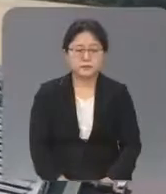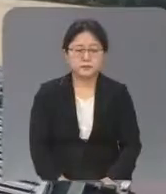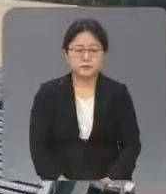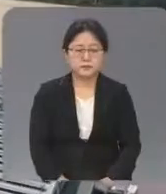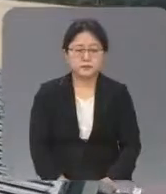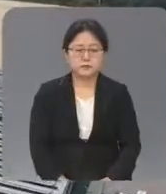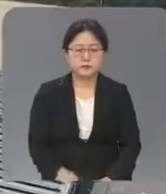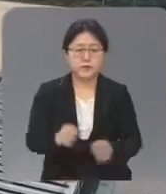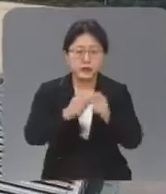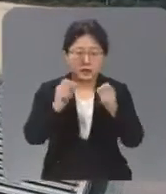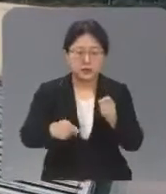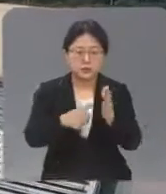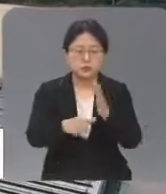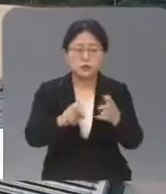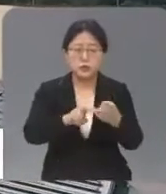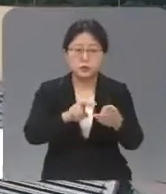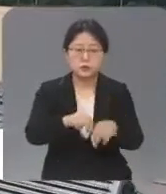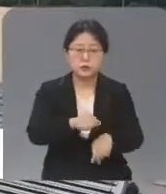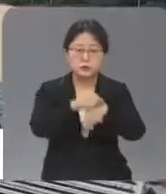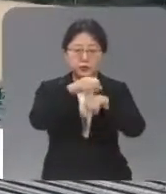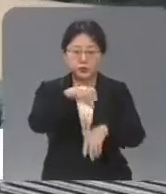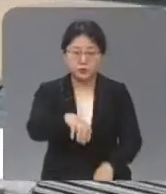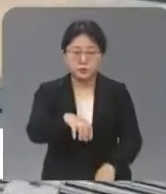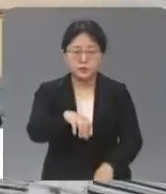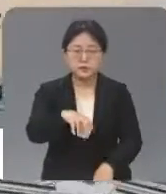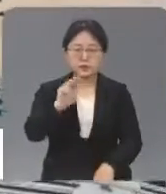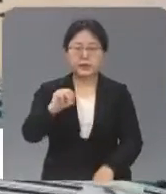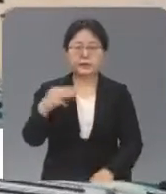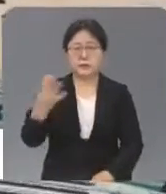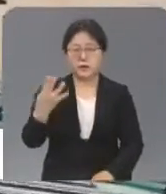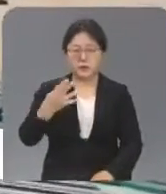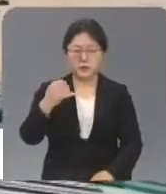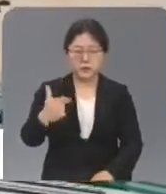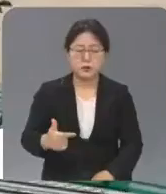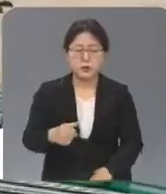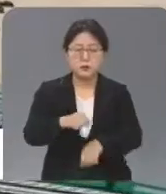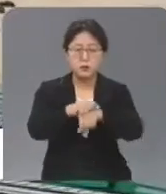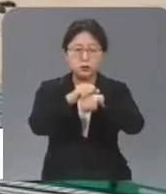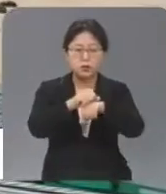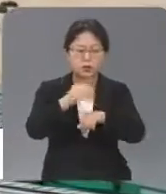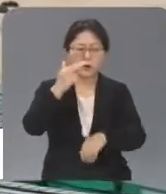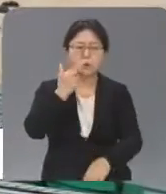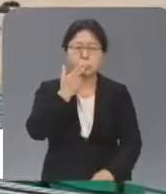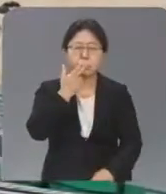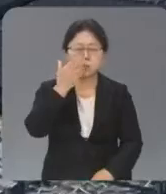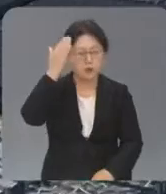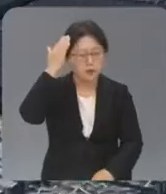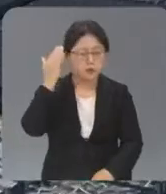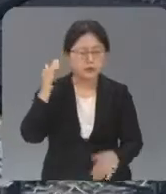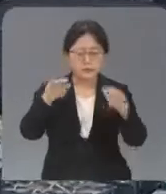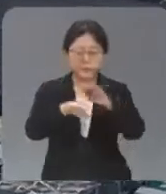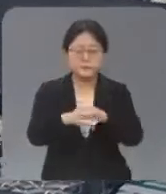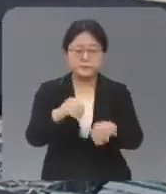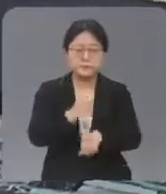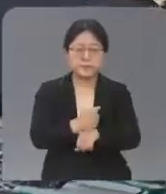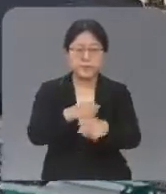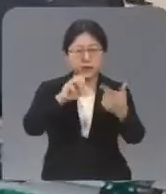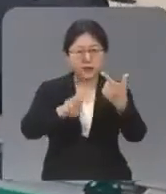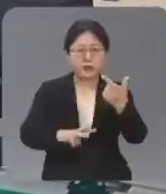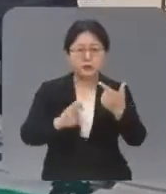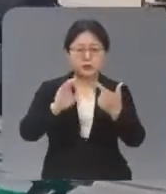그런데 최근 에너지원으로 쓰이는 고용연료 야적장 침출수 논란으로 갈등이 다시 불거지고 있습니다. 보도에